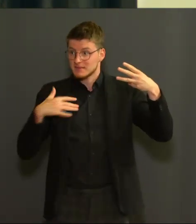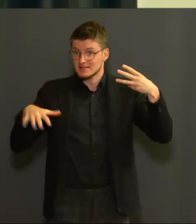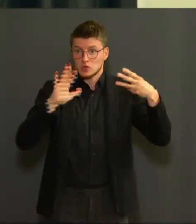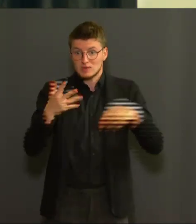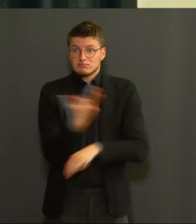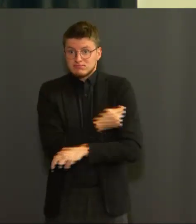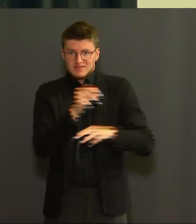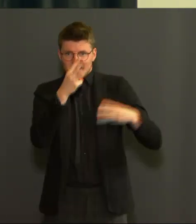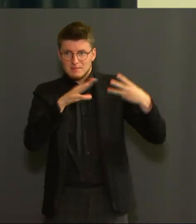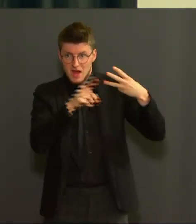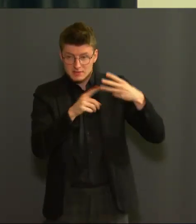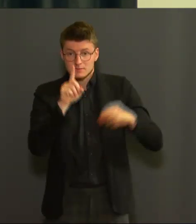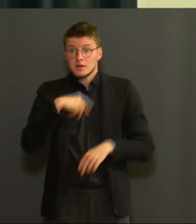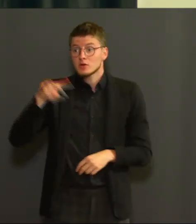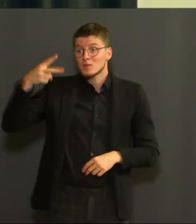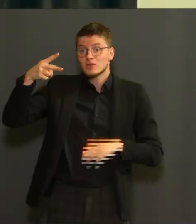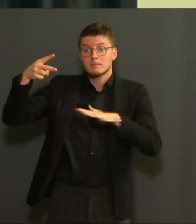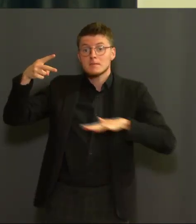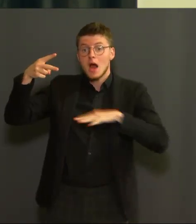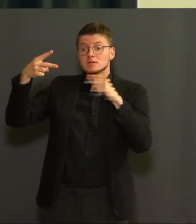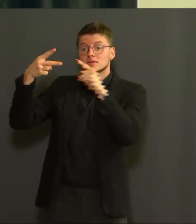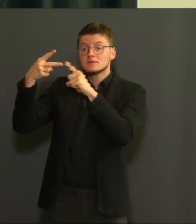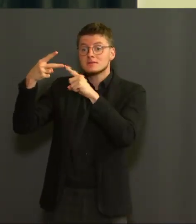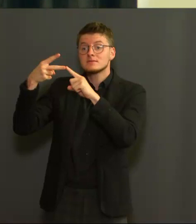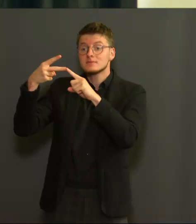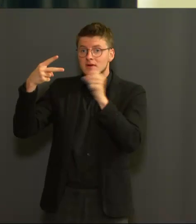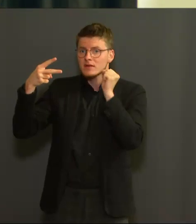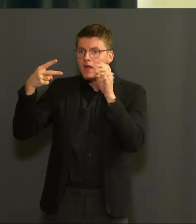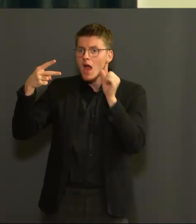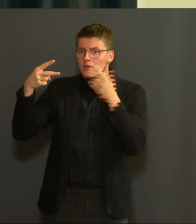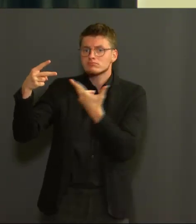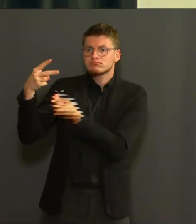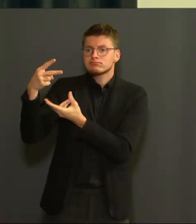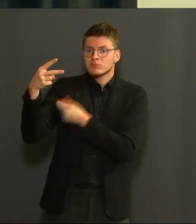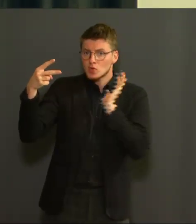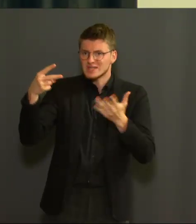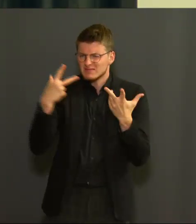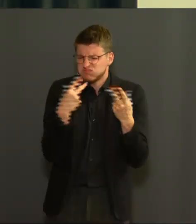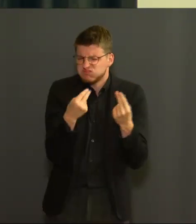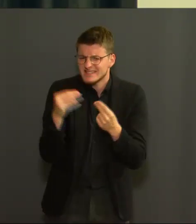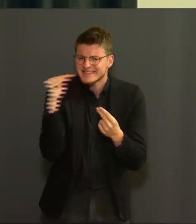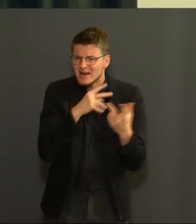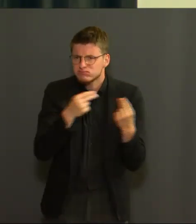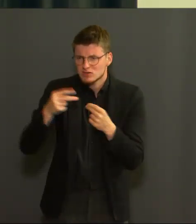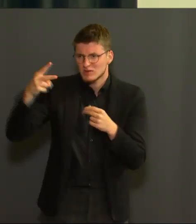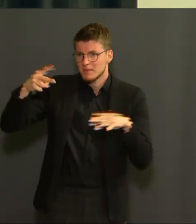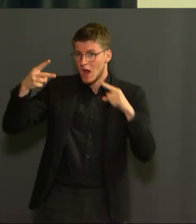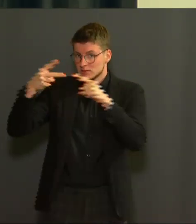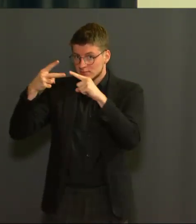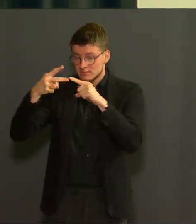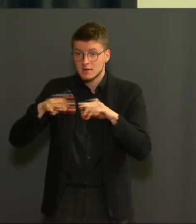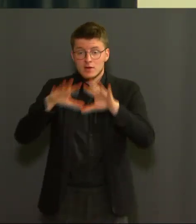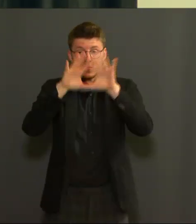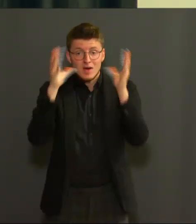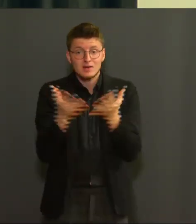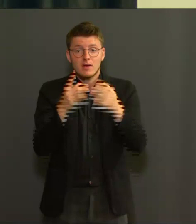Op wereldniveau staat ons land in de top 10 van de landen met de hoogste vaccinatiegraad. Wie had dit een paar weken